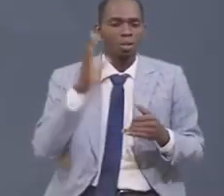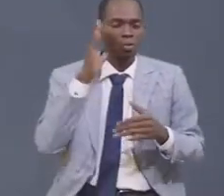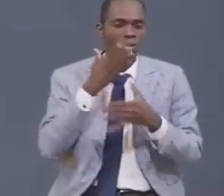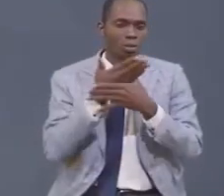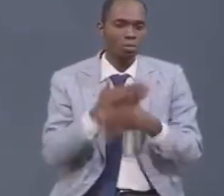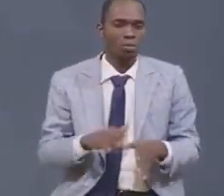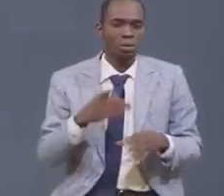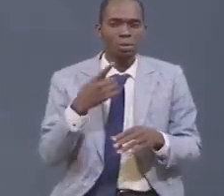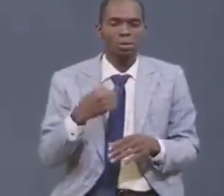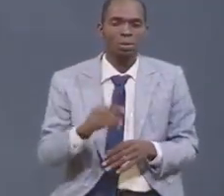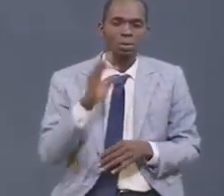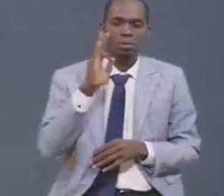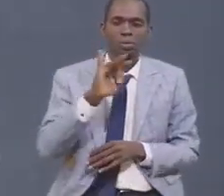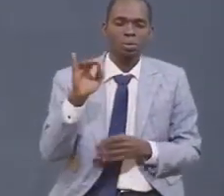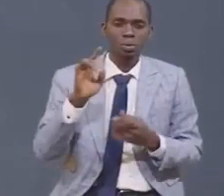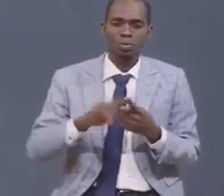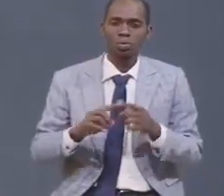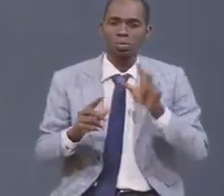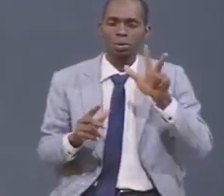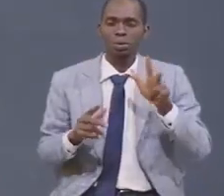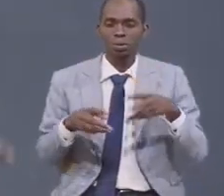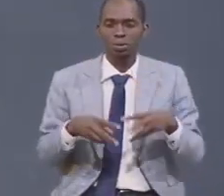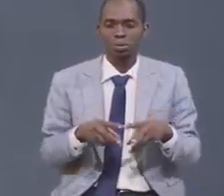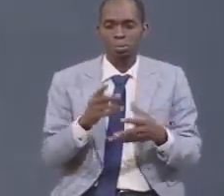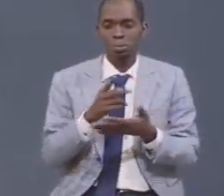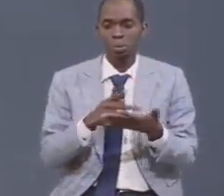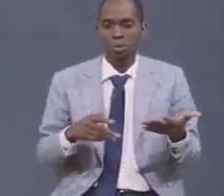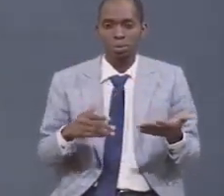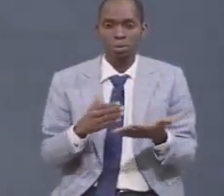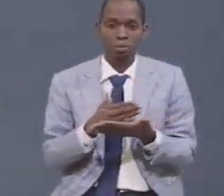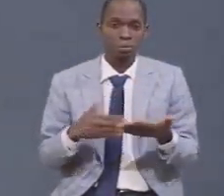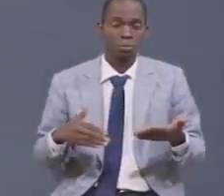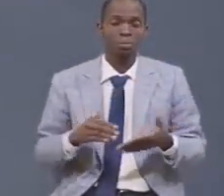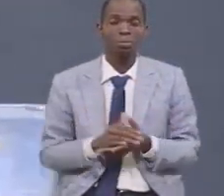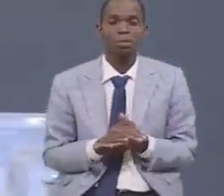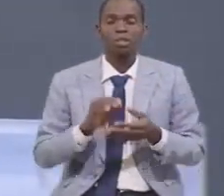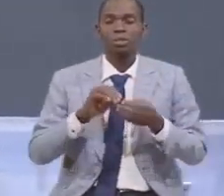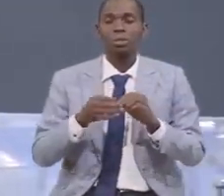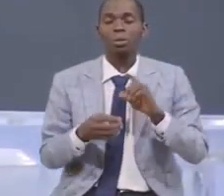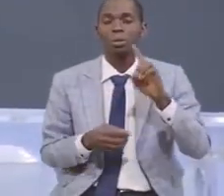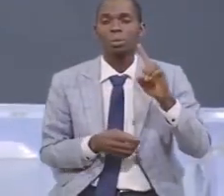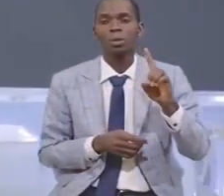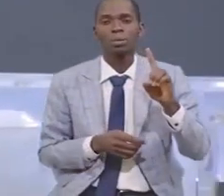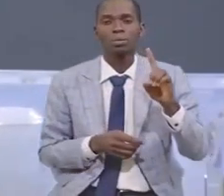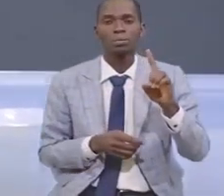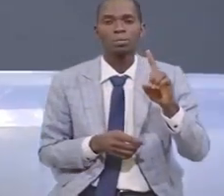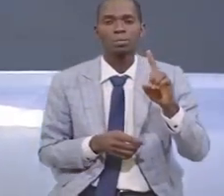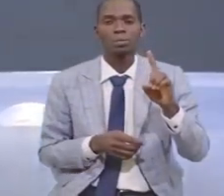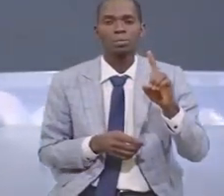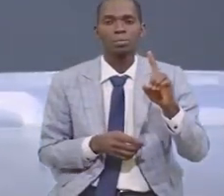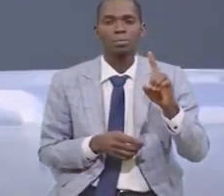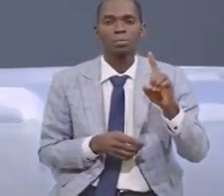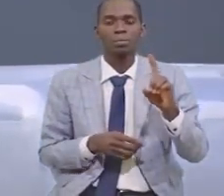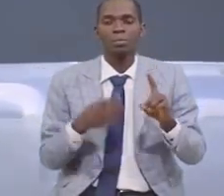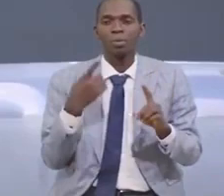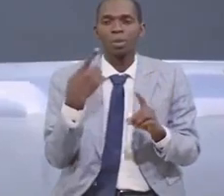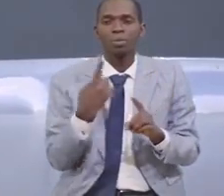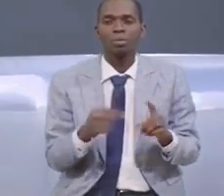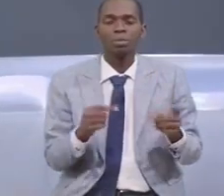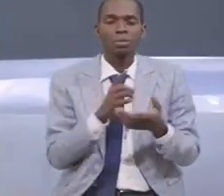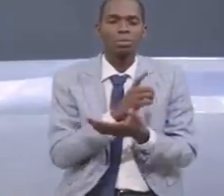three parts. నేను ఈ యొక్క సందేశాన్ని మూడు భాగాలుగా విభాగిస్తాను. Number 1. మొదటిది is the